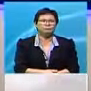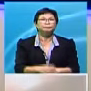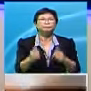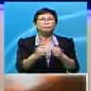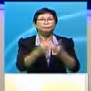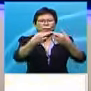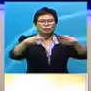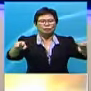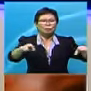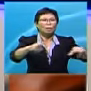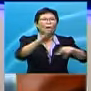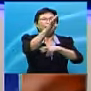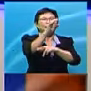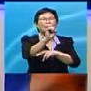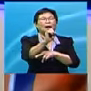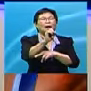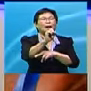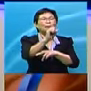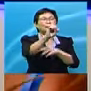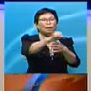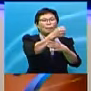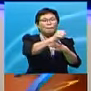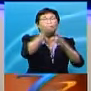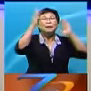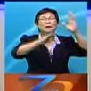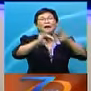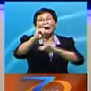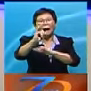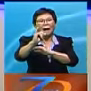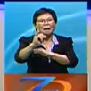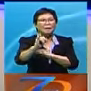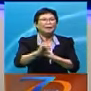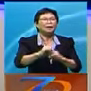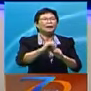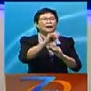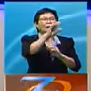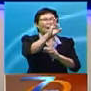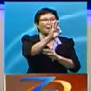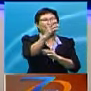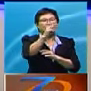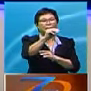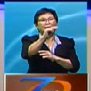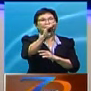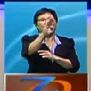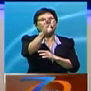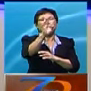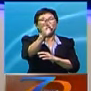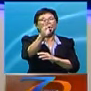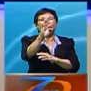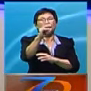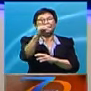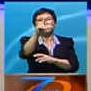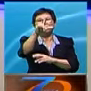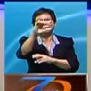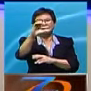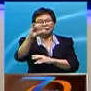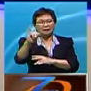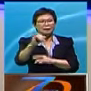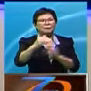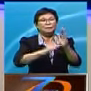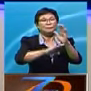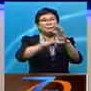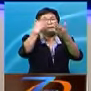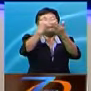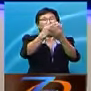Dengan pelancaran Bursa Malaysia AI hari ini, penanda aras FTSE Bursa Malaysia FBM KLCI dijangka mencecah paras 1,700